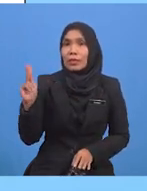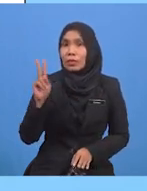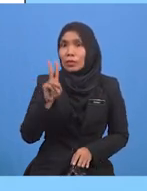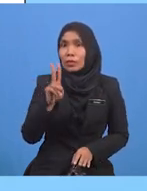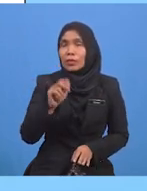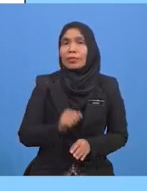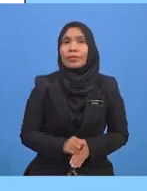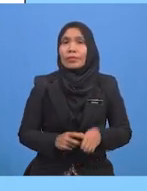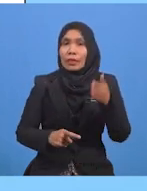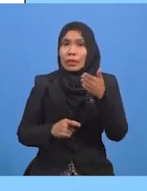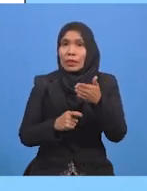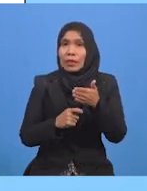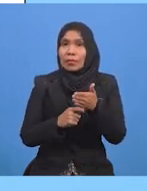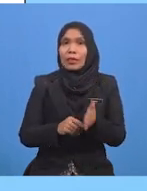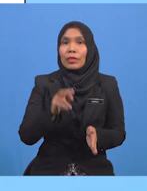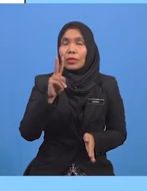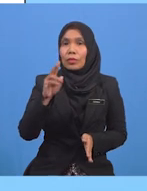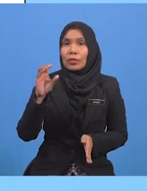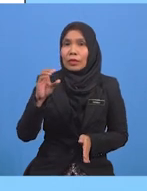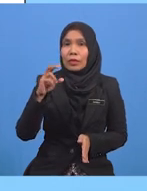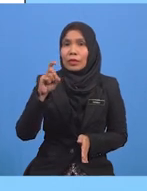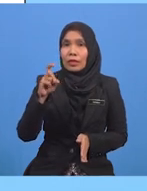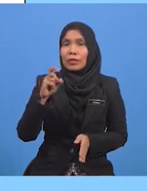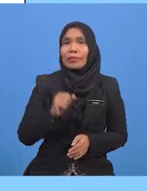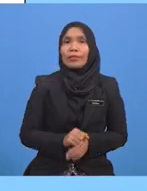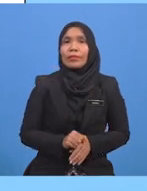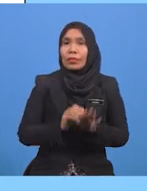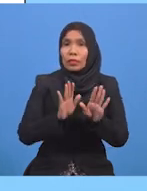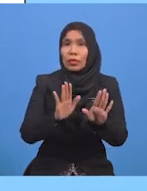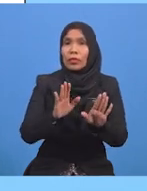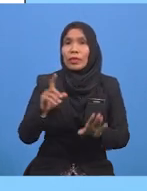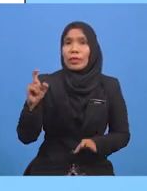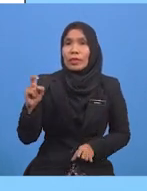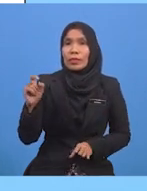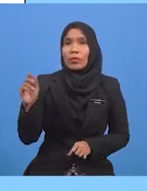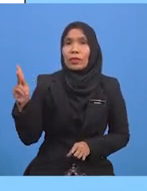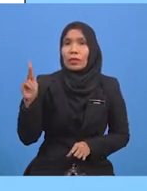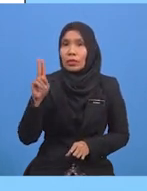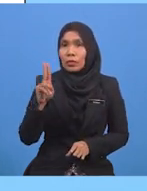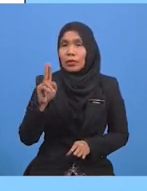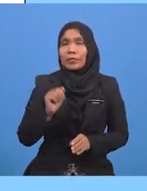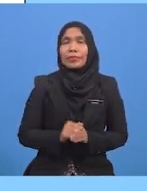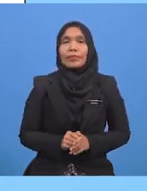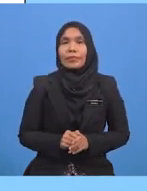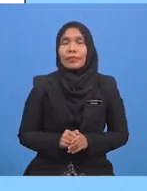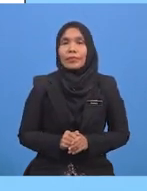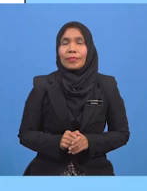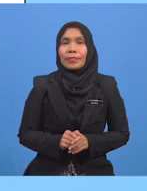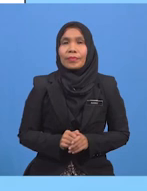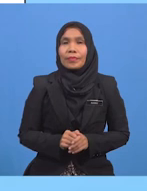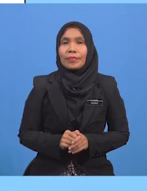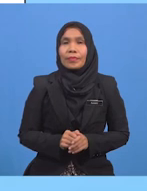2 tambah 2CX tolak X kuasa 2.